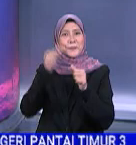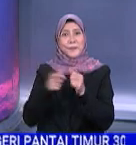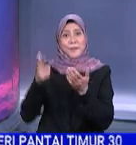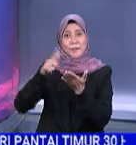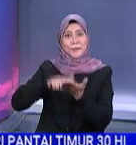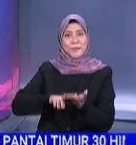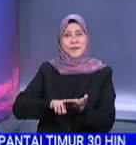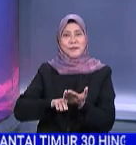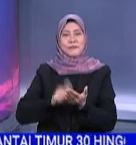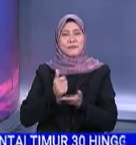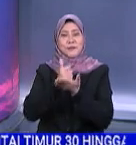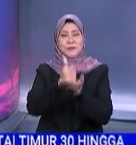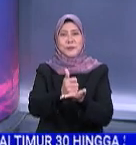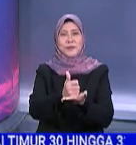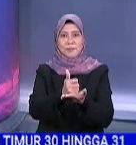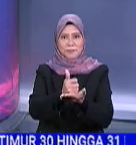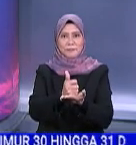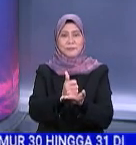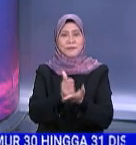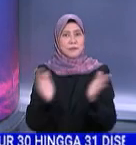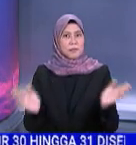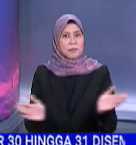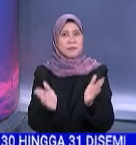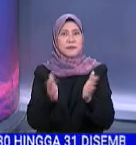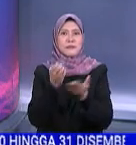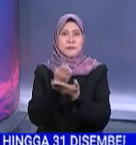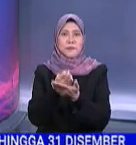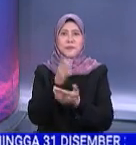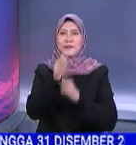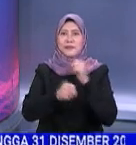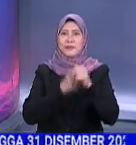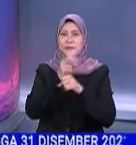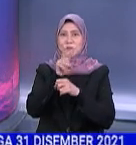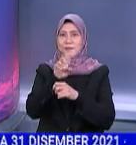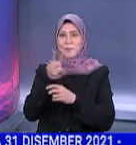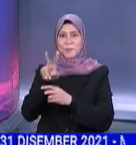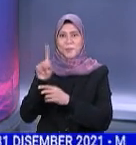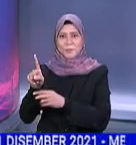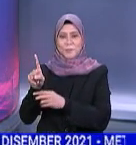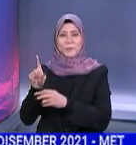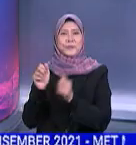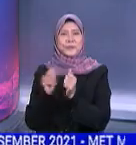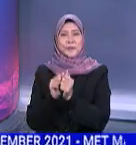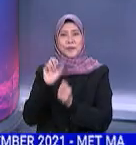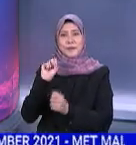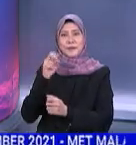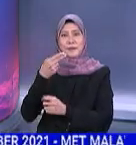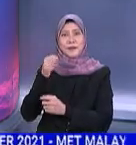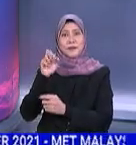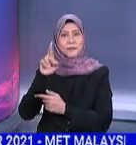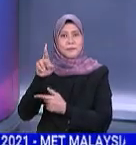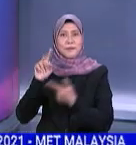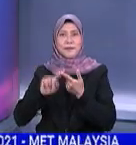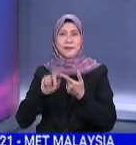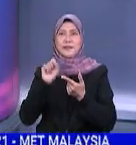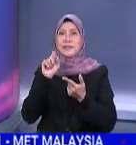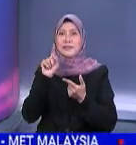pakej bantuan dan ransangan ekonomi sepanjang tahun 2021. Bersama Syairah Abdullah dan Siti Aisyah Cik